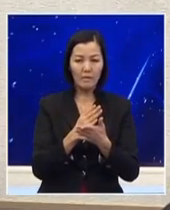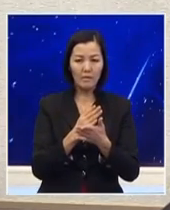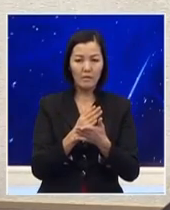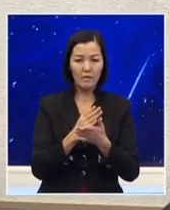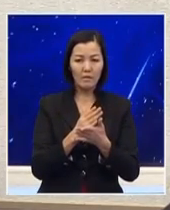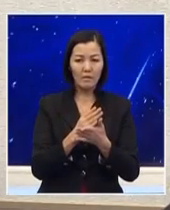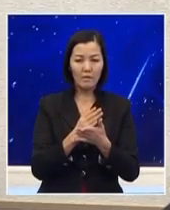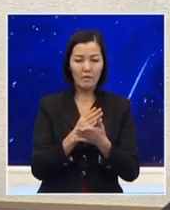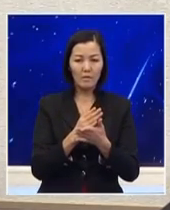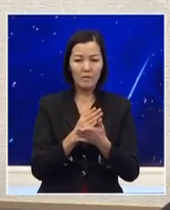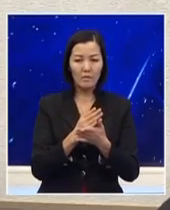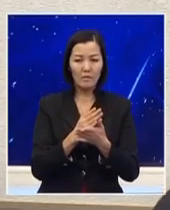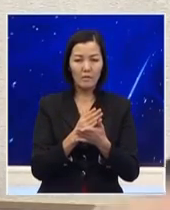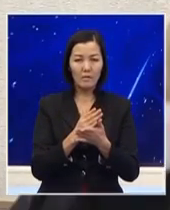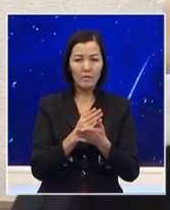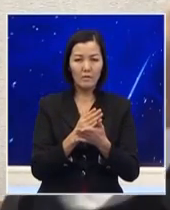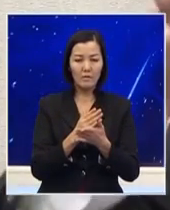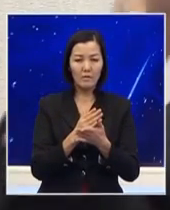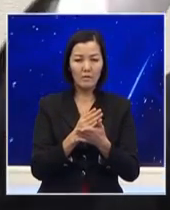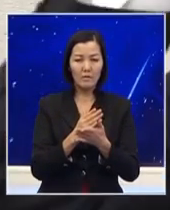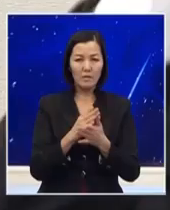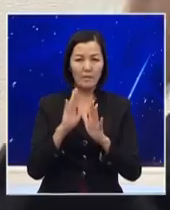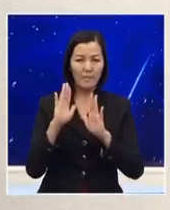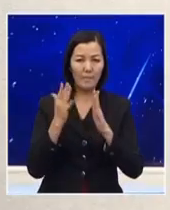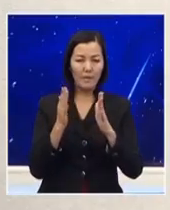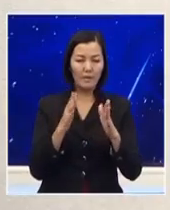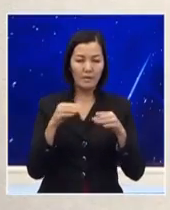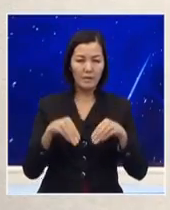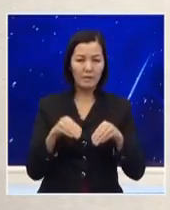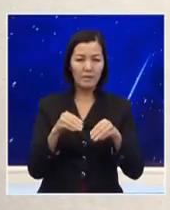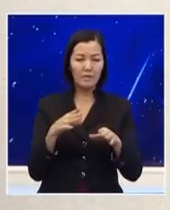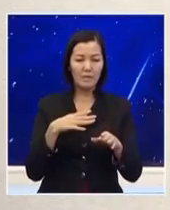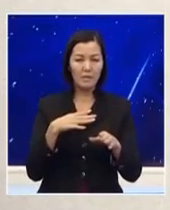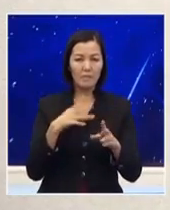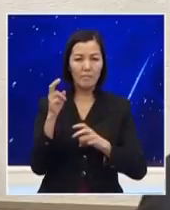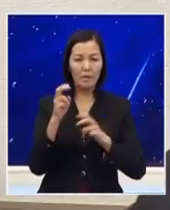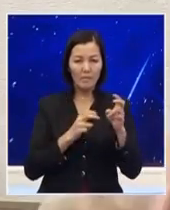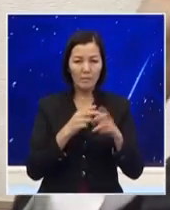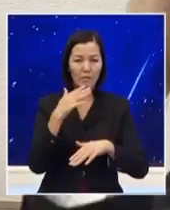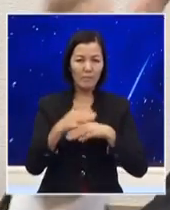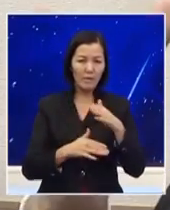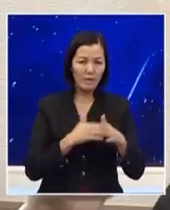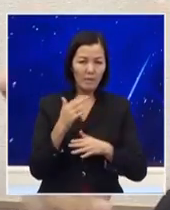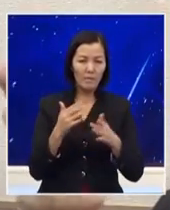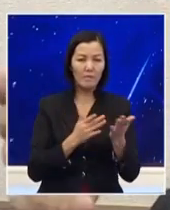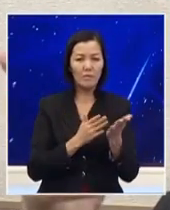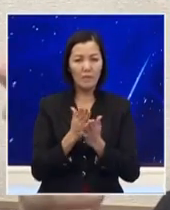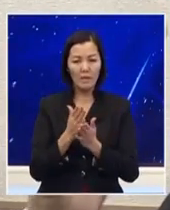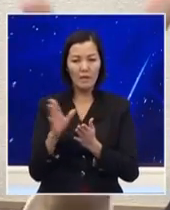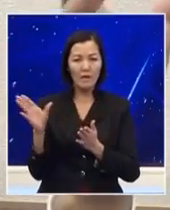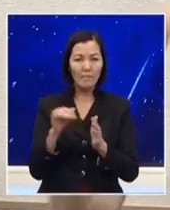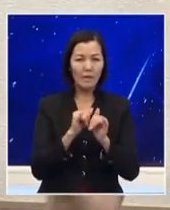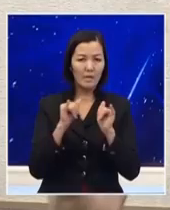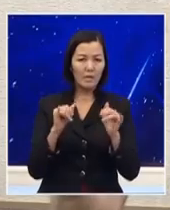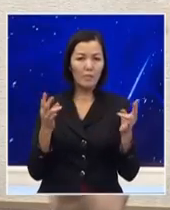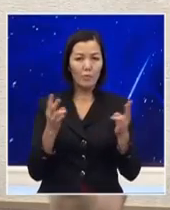Понял. Особенно вот это, то, что сейчас интенсивные сады, плодовочная продукция, вот, перерабатывающая промышленность. И ты вот